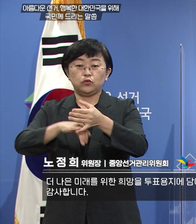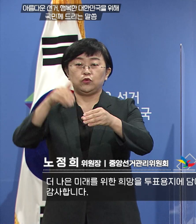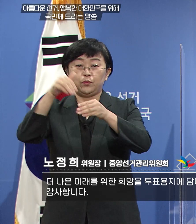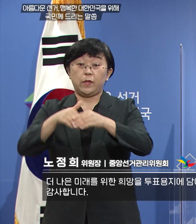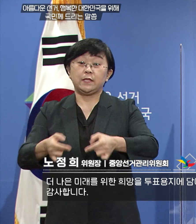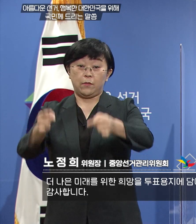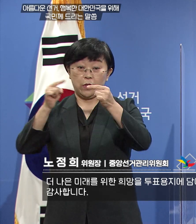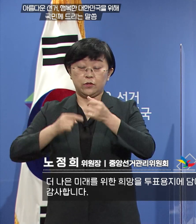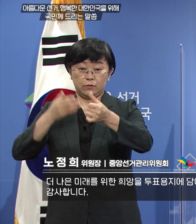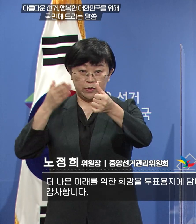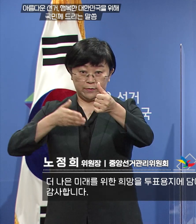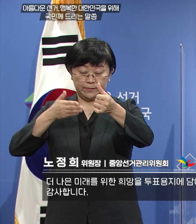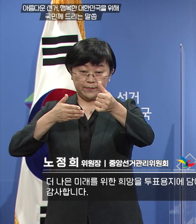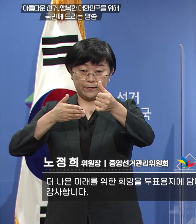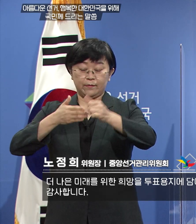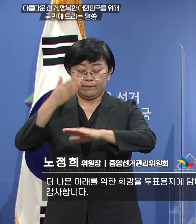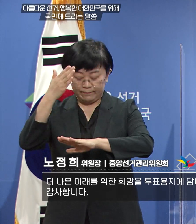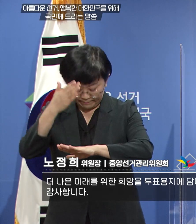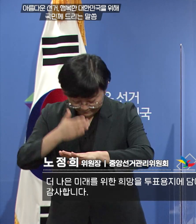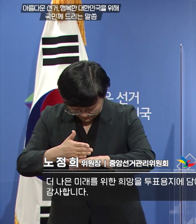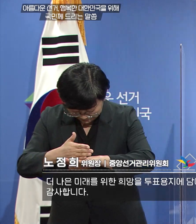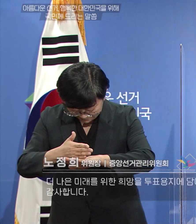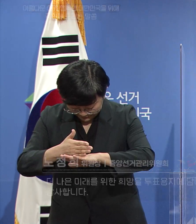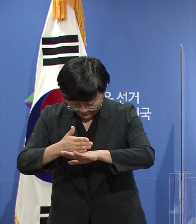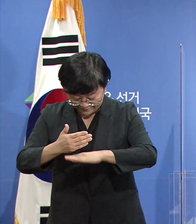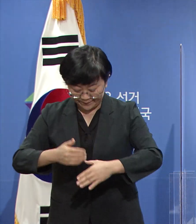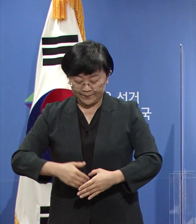담아 주십시오. 감사합니다.